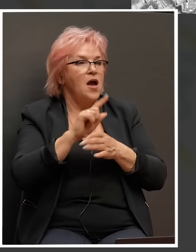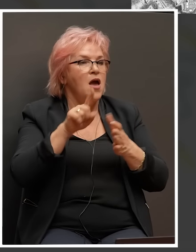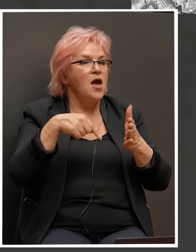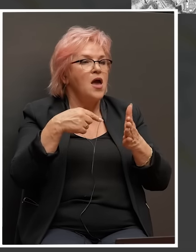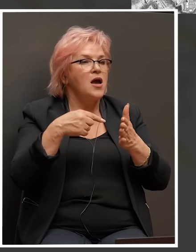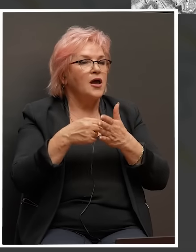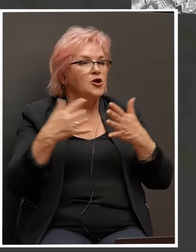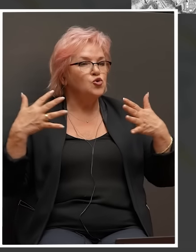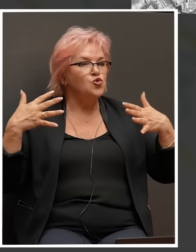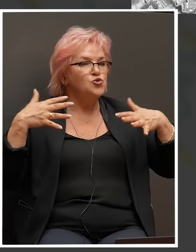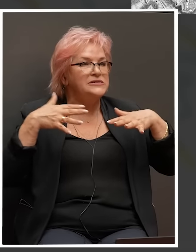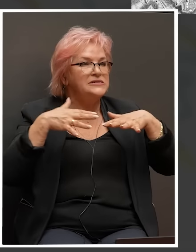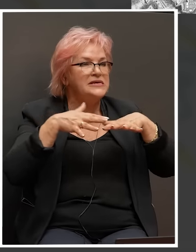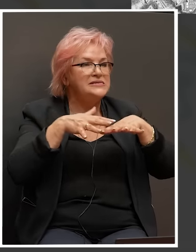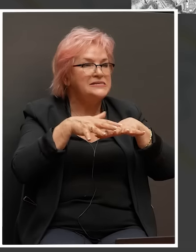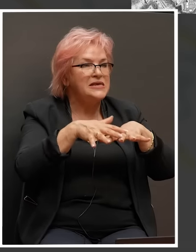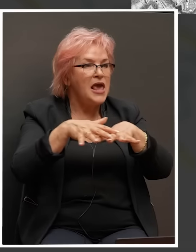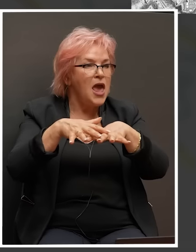городскую систему.